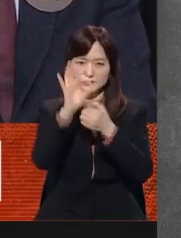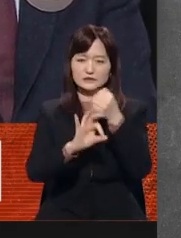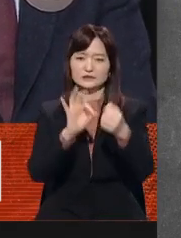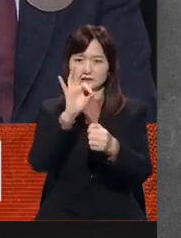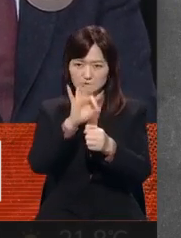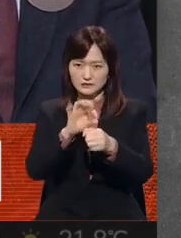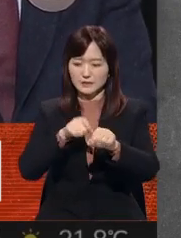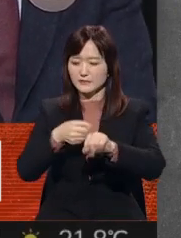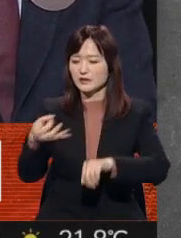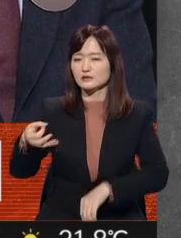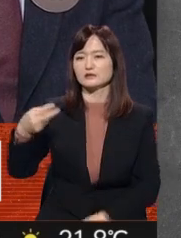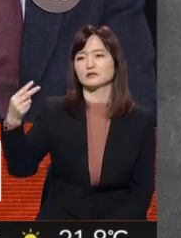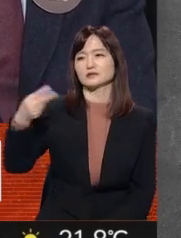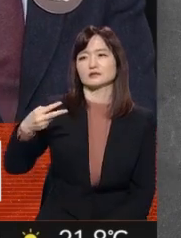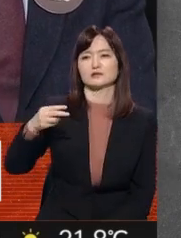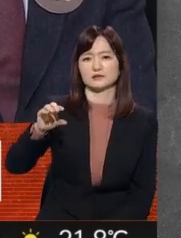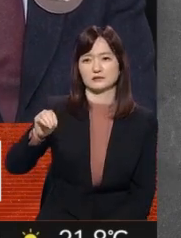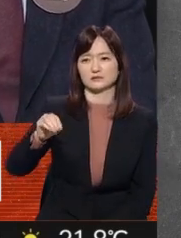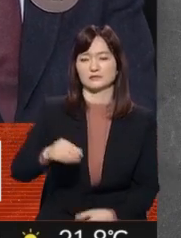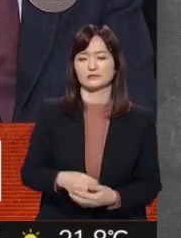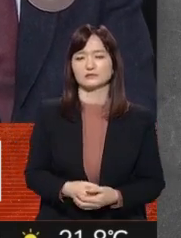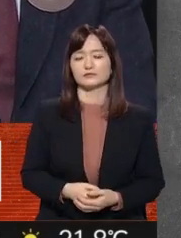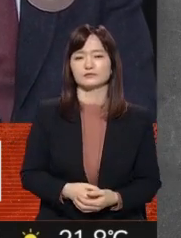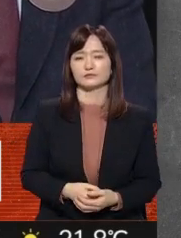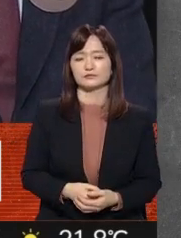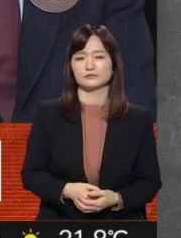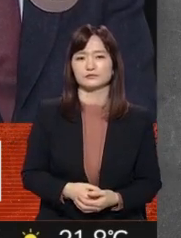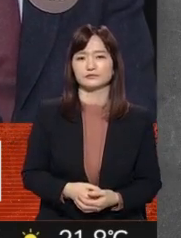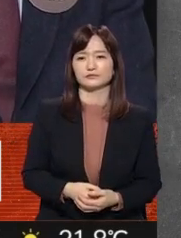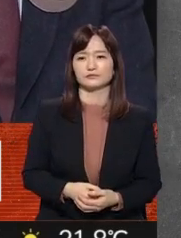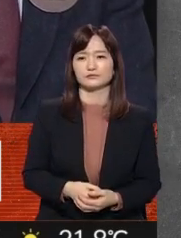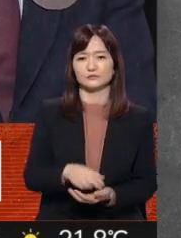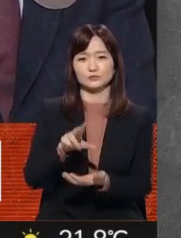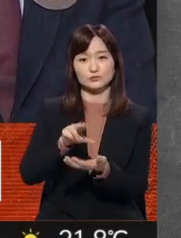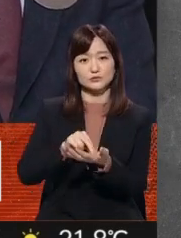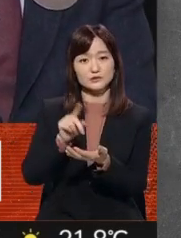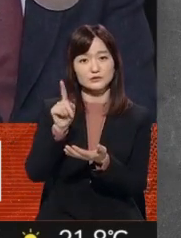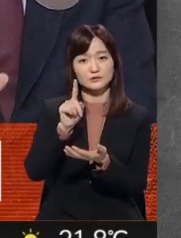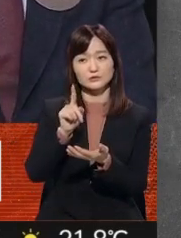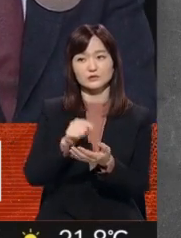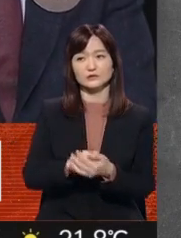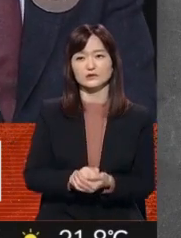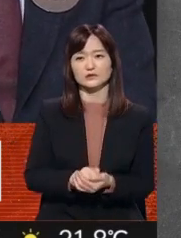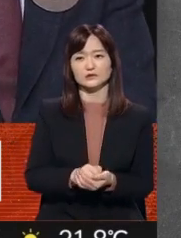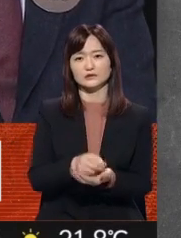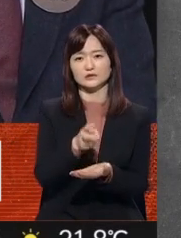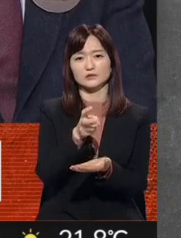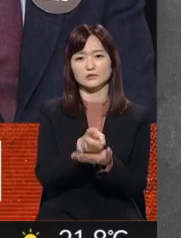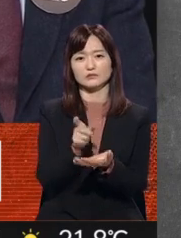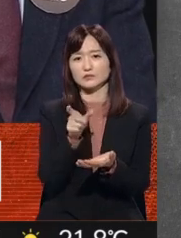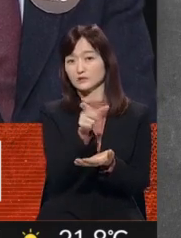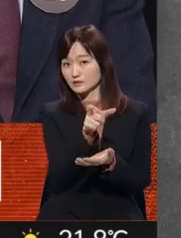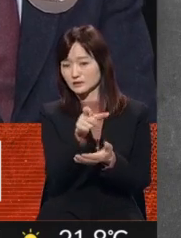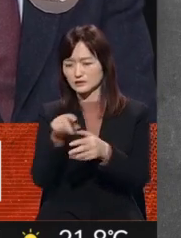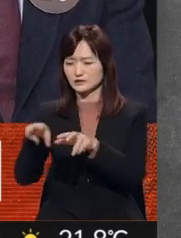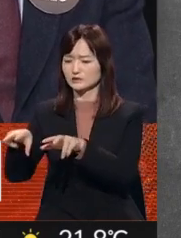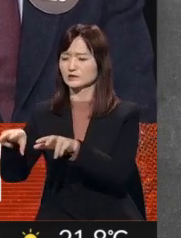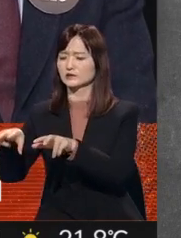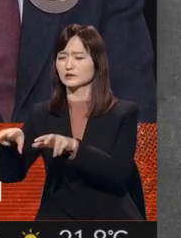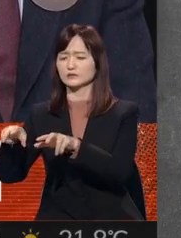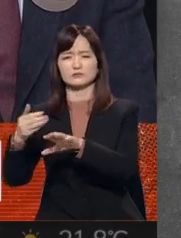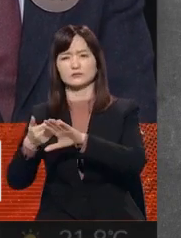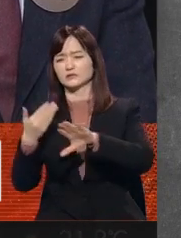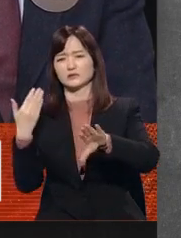2천만 원 이하의 벌금이 지금 이제 규정이 돼 있습니다만 문제는 그것은 법은 현재 그렇지만은 현실은 그렇지 않다는